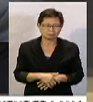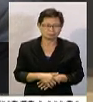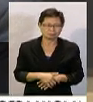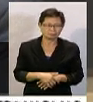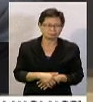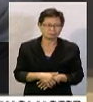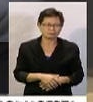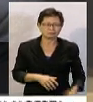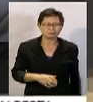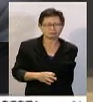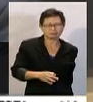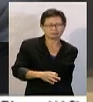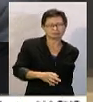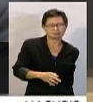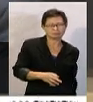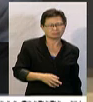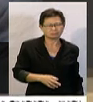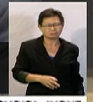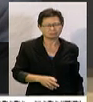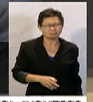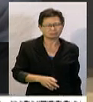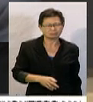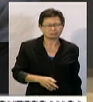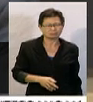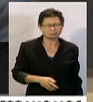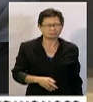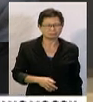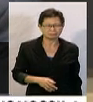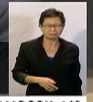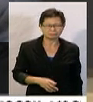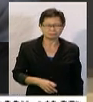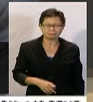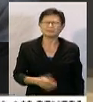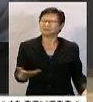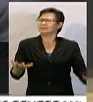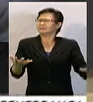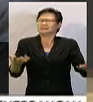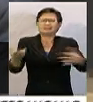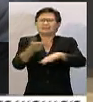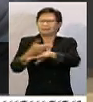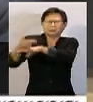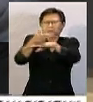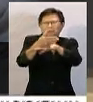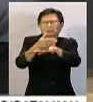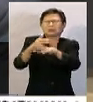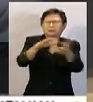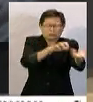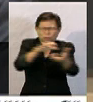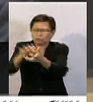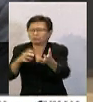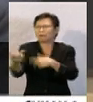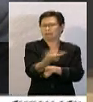Nothing. Because if you go to war now, you will destroy each other. And I think North Korea